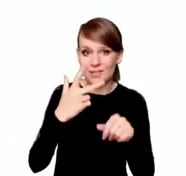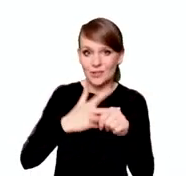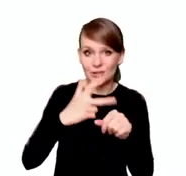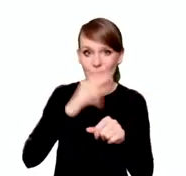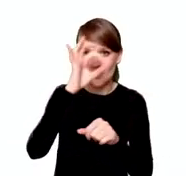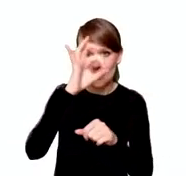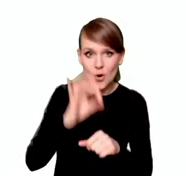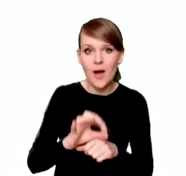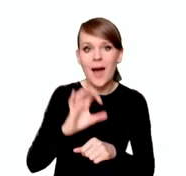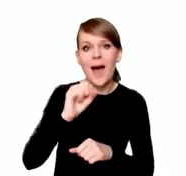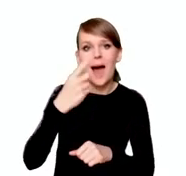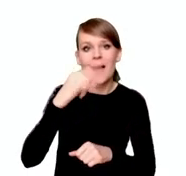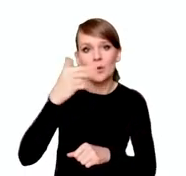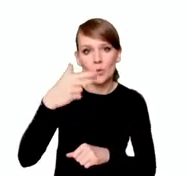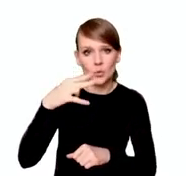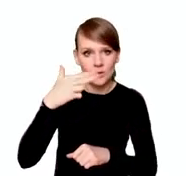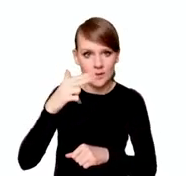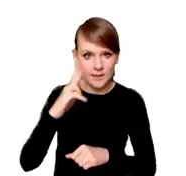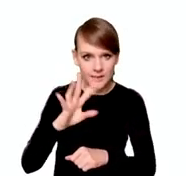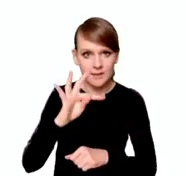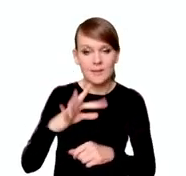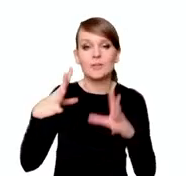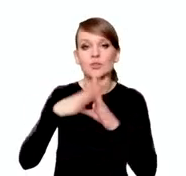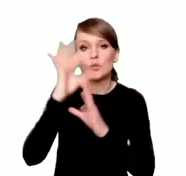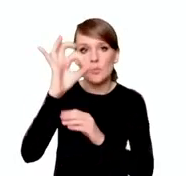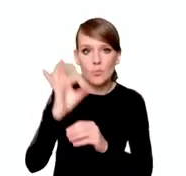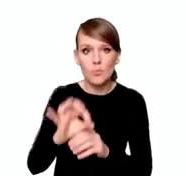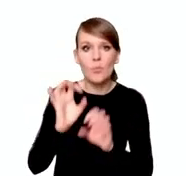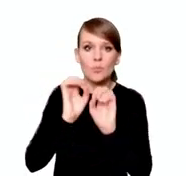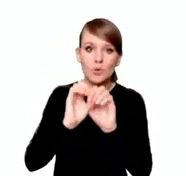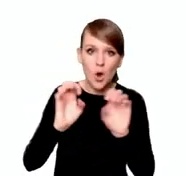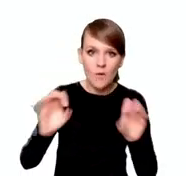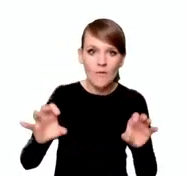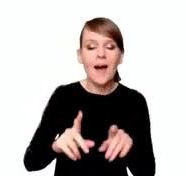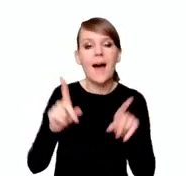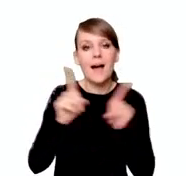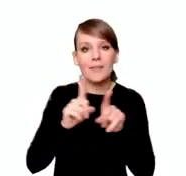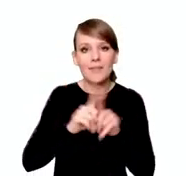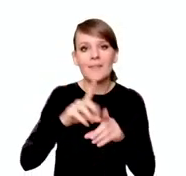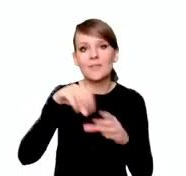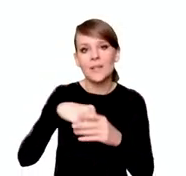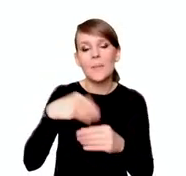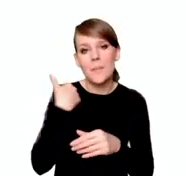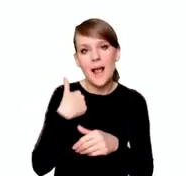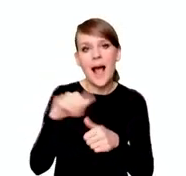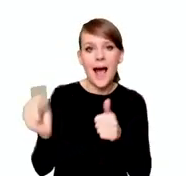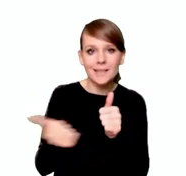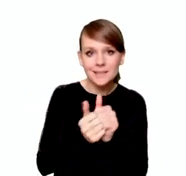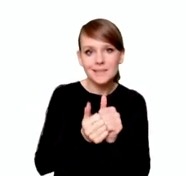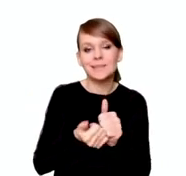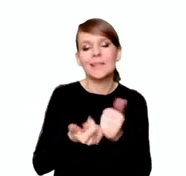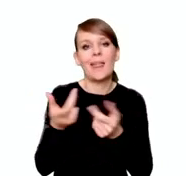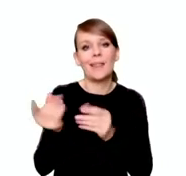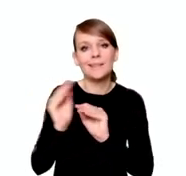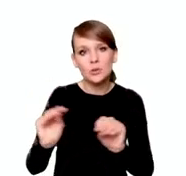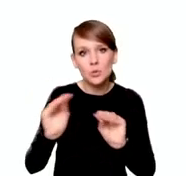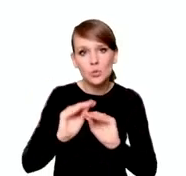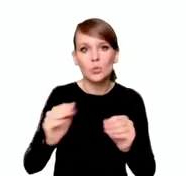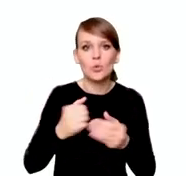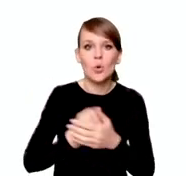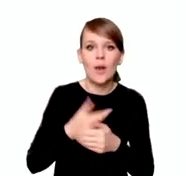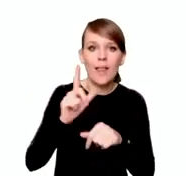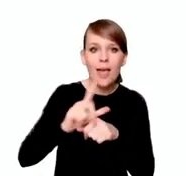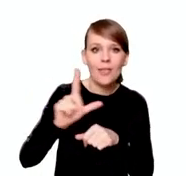adiunkci, 10% profesorowie, ale też w próbie mieliśmy i asystentów, i instruktorów, lektorów,